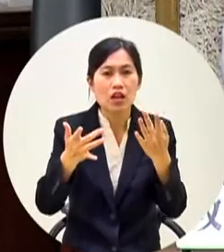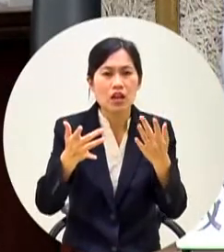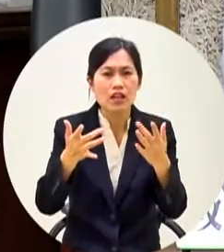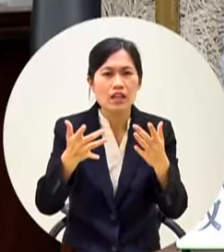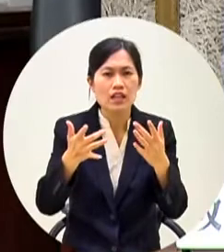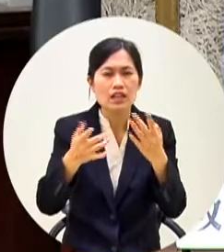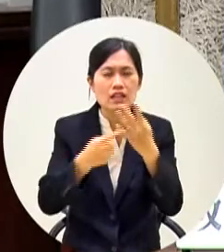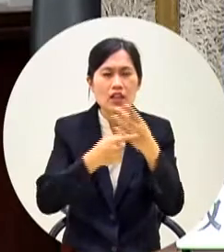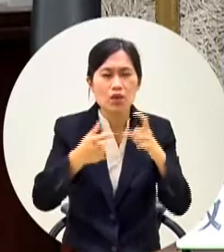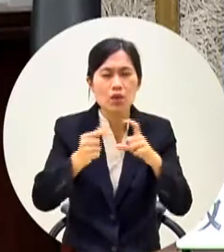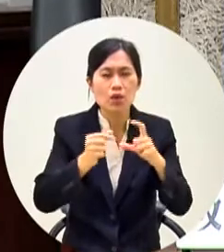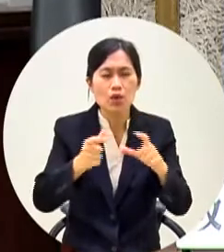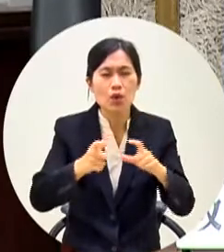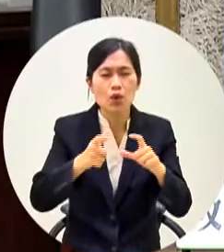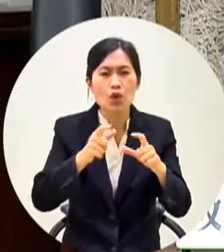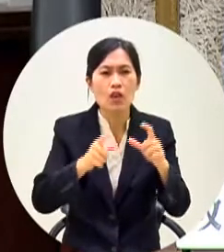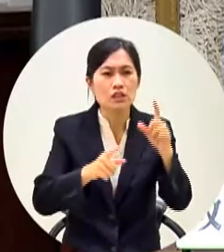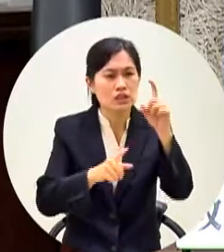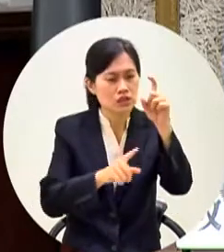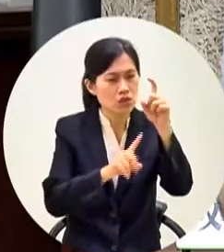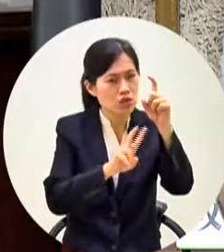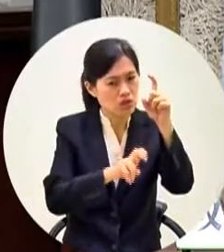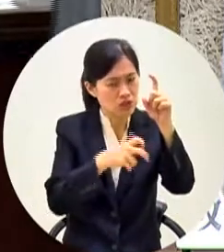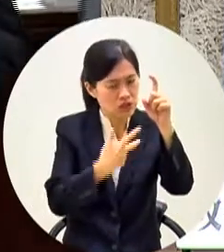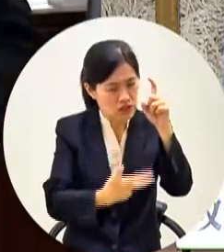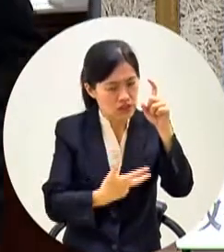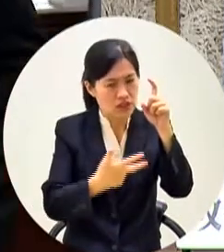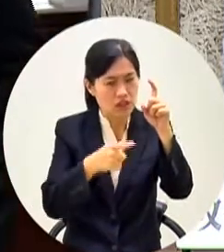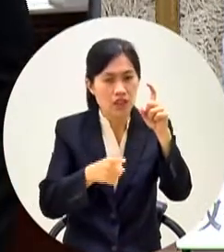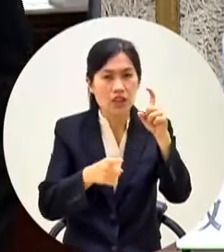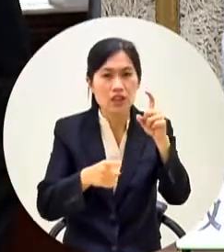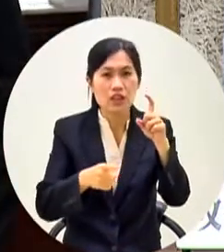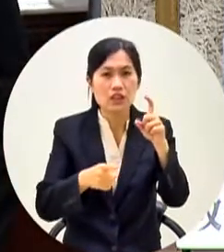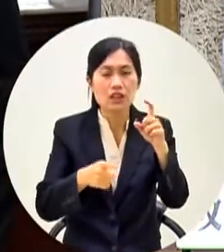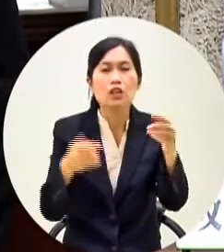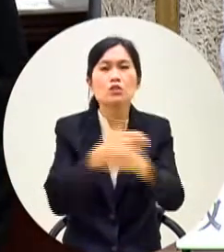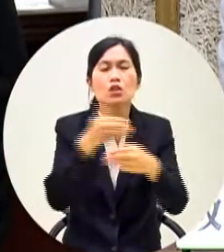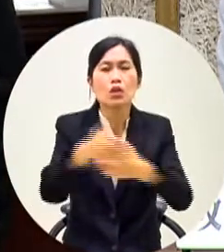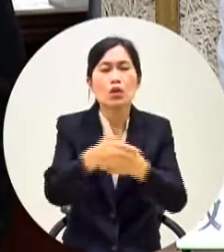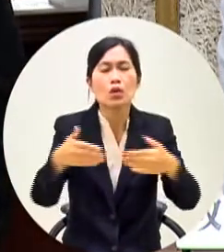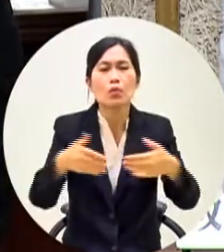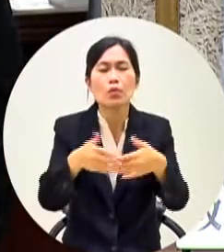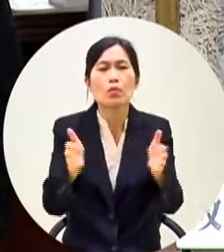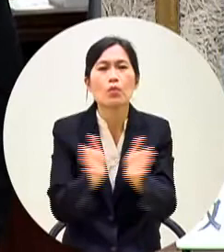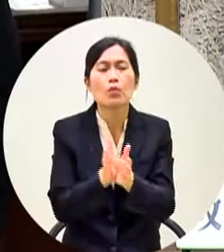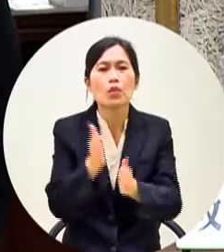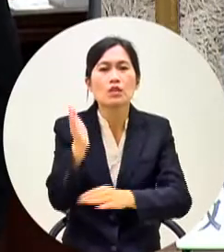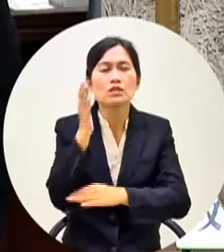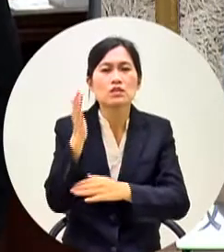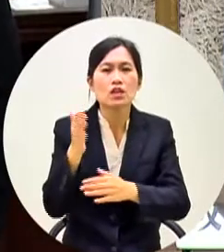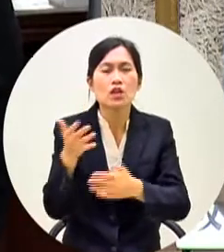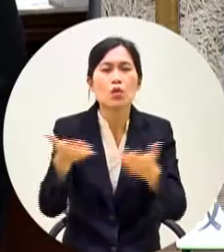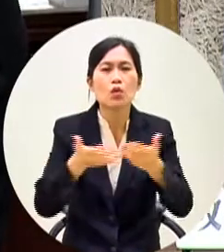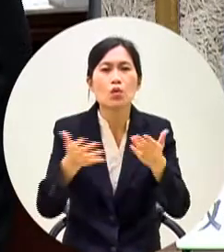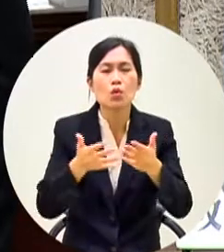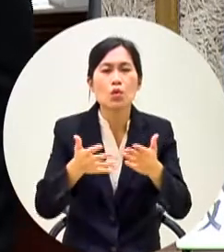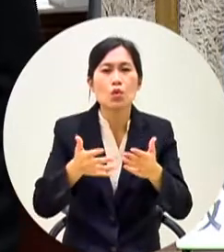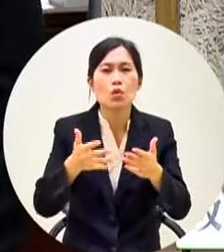的10月27号，交通部的政务次长有来拜访市长。那我们针对周边的一些包括